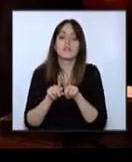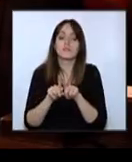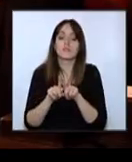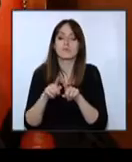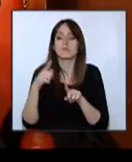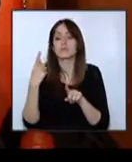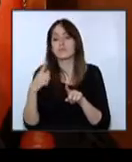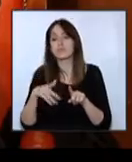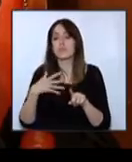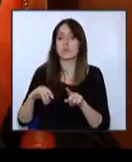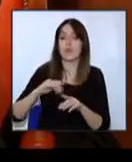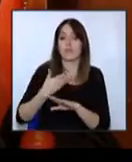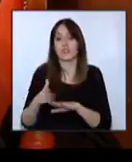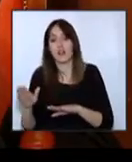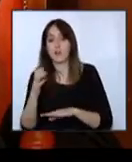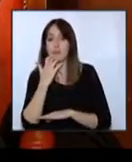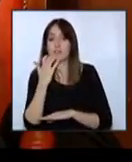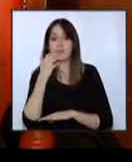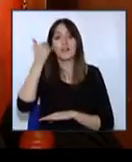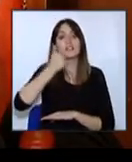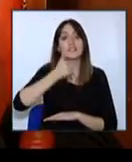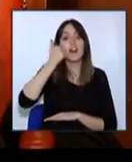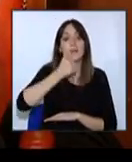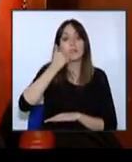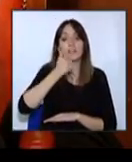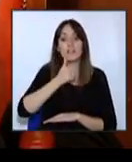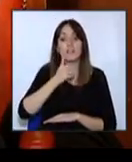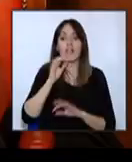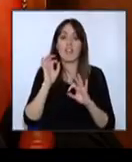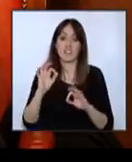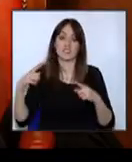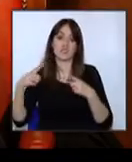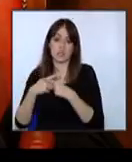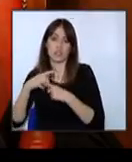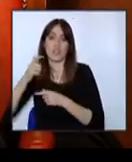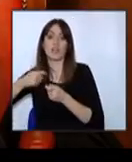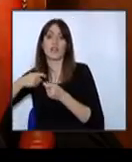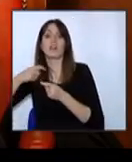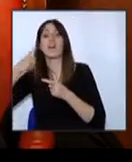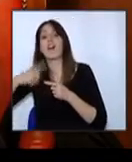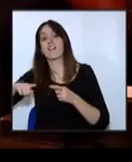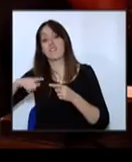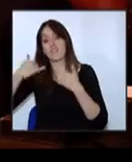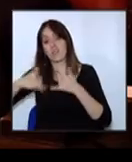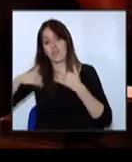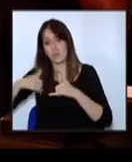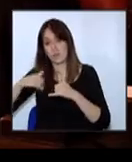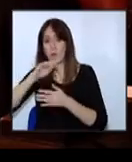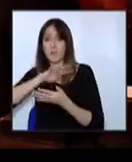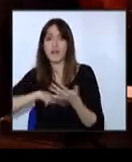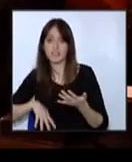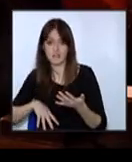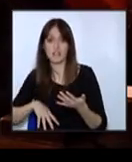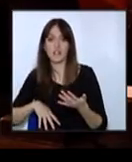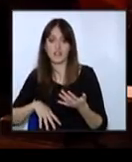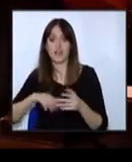coses que es podien prevenir, com és que, per exemple, el dissabte, vulguem o no vulguem, però sí que influeix, jugava al Barça, i això, vull dir, vulguem o no vulguem,